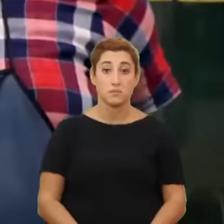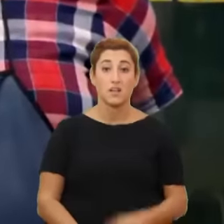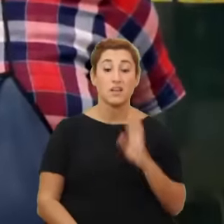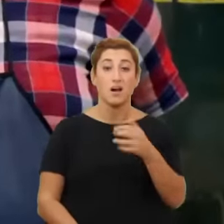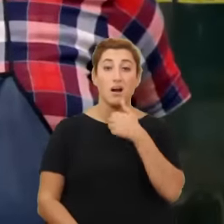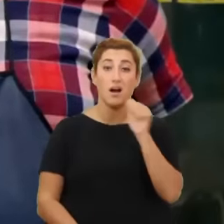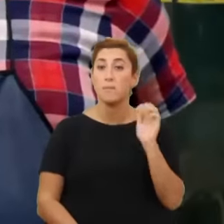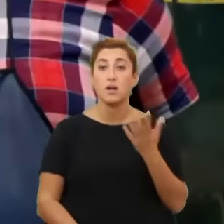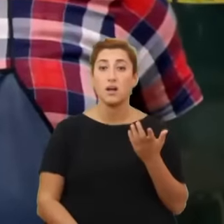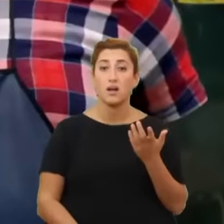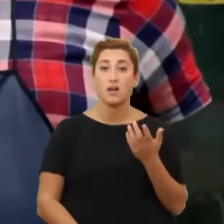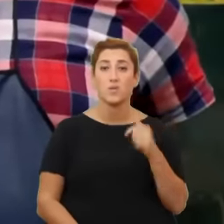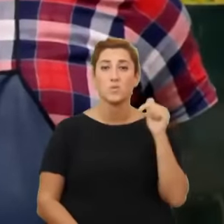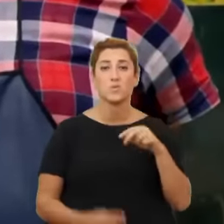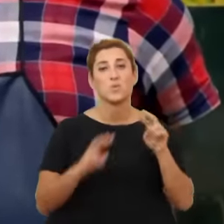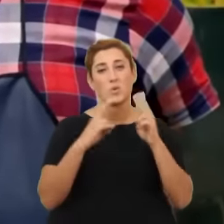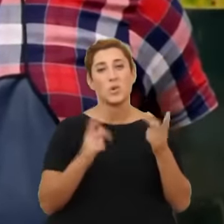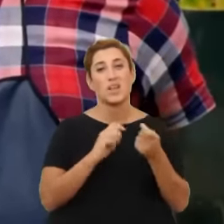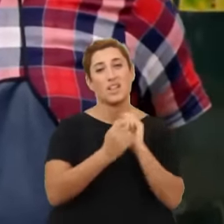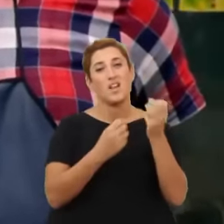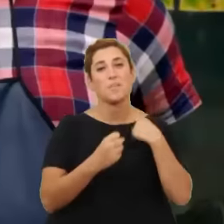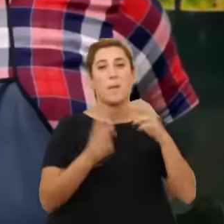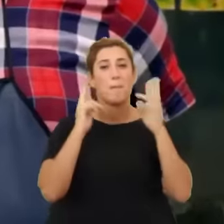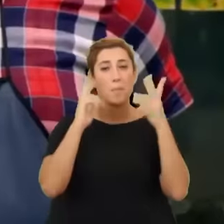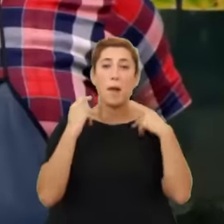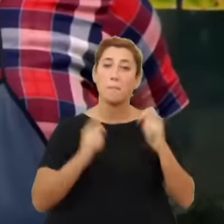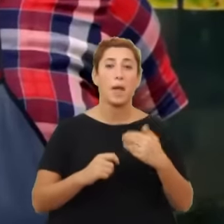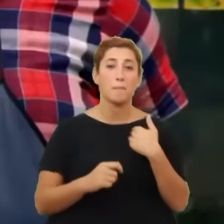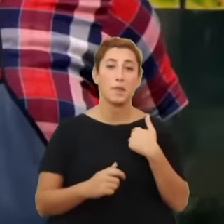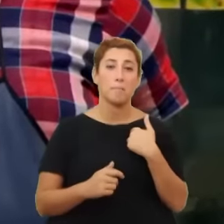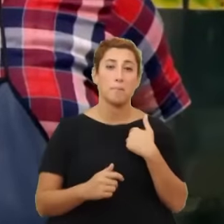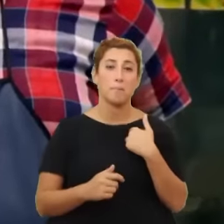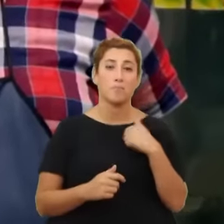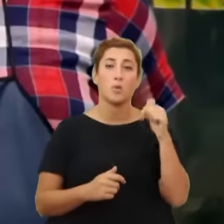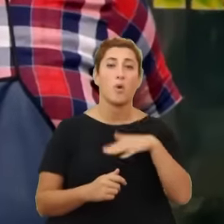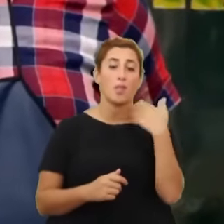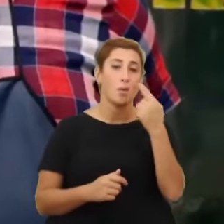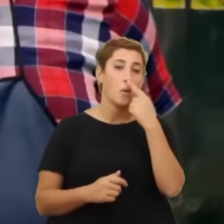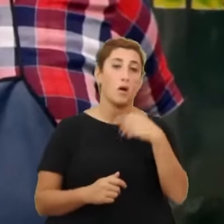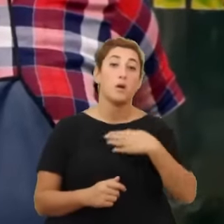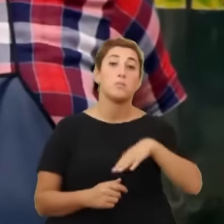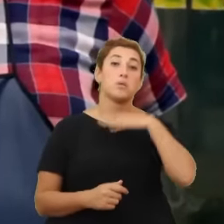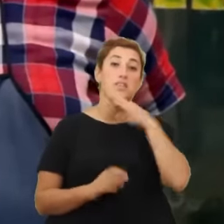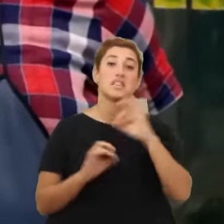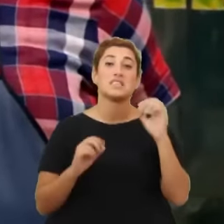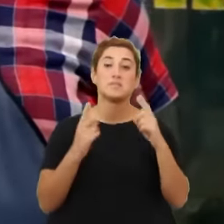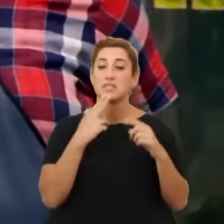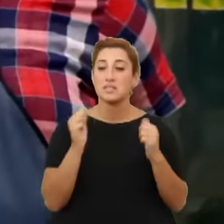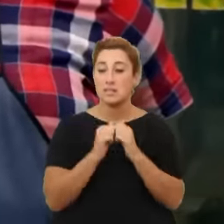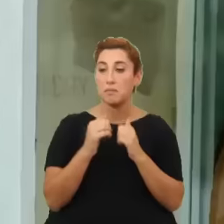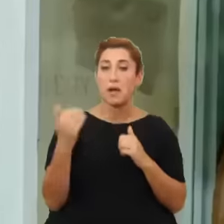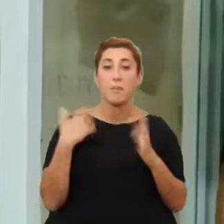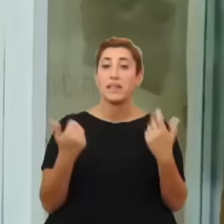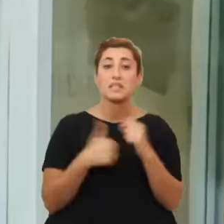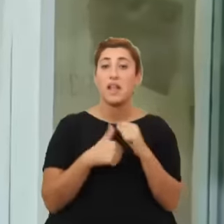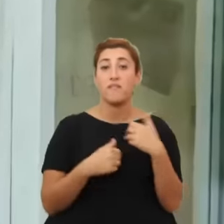Ya abi. Ne var? Şu dükkanı devralıp ben berberlik mi yapsam ya? Bu et kokusundan yetti artık. Hiçbir kız yanıma yanaşmıyor. Ben